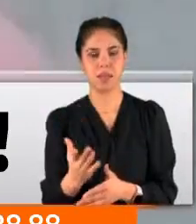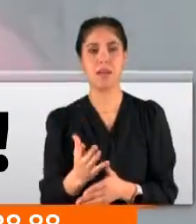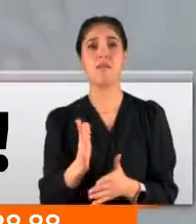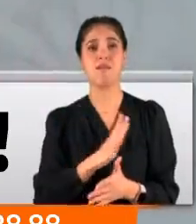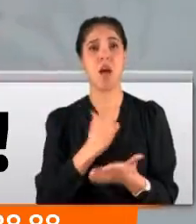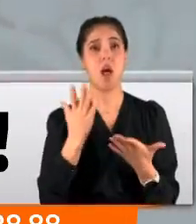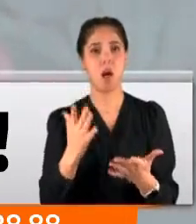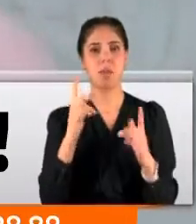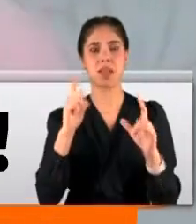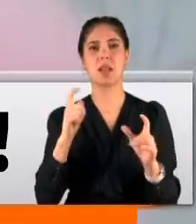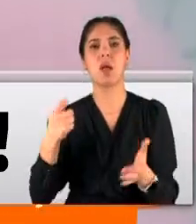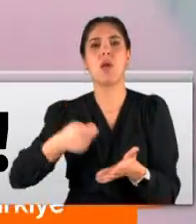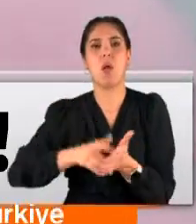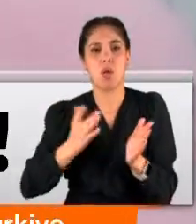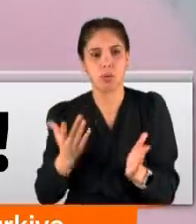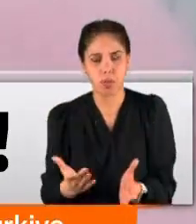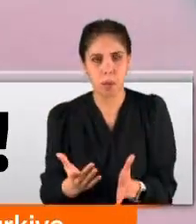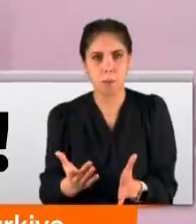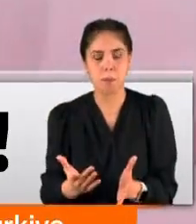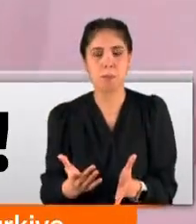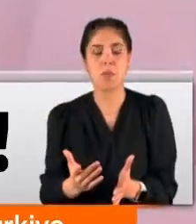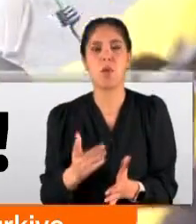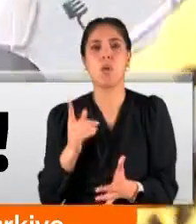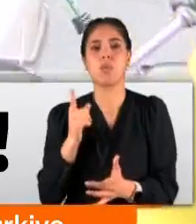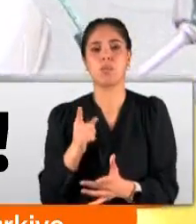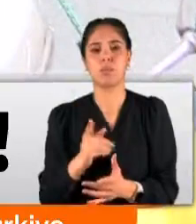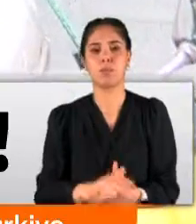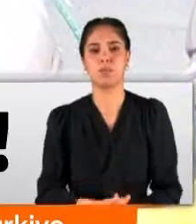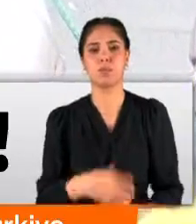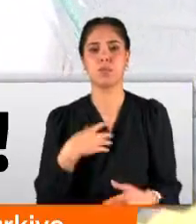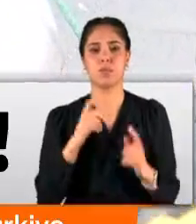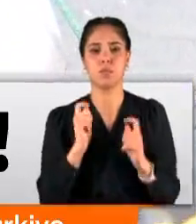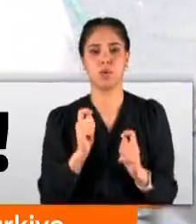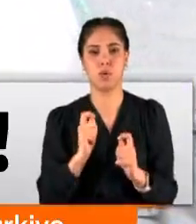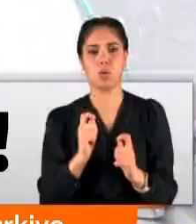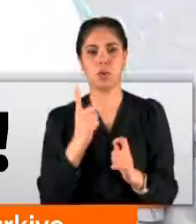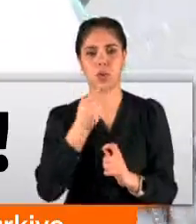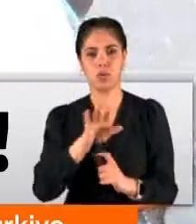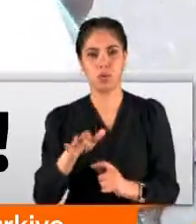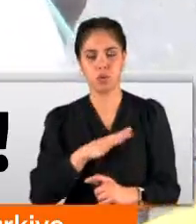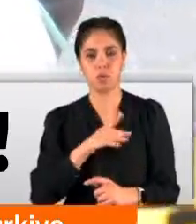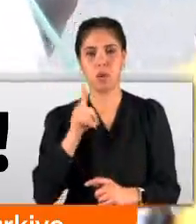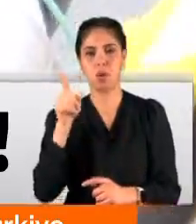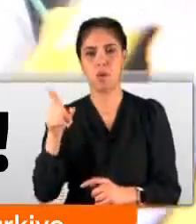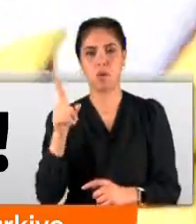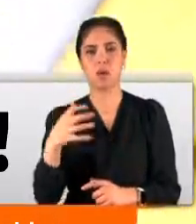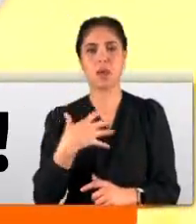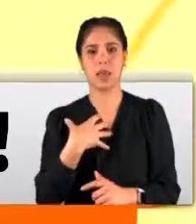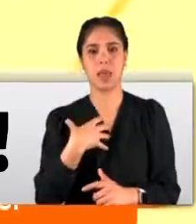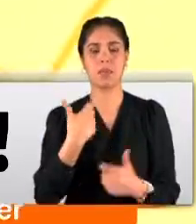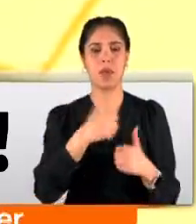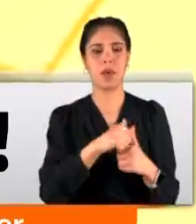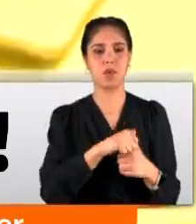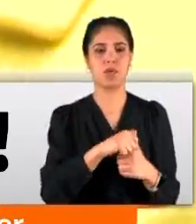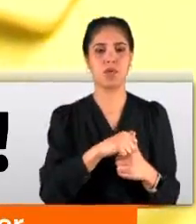ama SGK kapsamında değil, yani ücretini ödemiyor. Çok zorluk çekiyorum. Yani mesela 2 tane çocuğum var. Diğerinden ve kendimden,